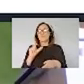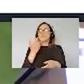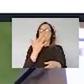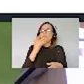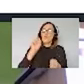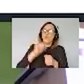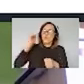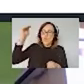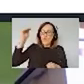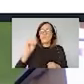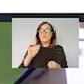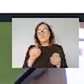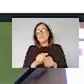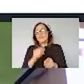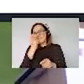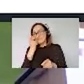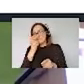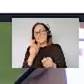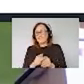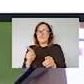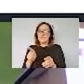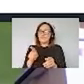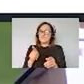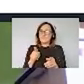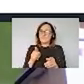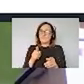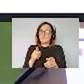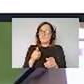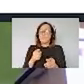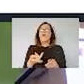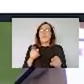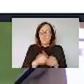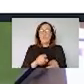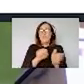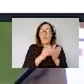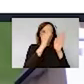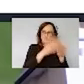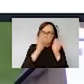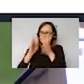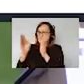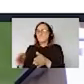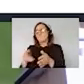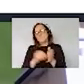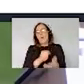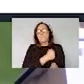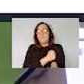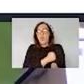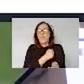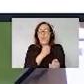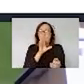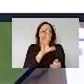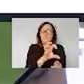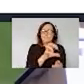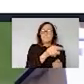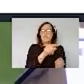dorosłych i jakby też kierować swoje zajęcia do dorosłych. Są też bibliotekarze i bibliotekarki, którzy chcą kierować do młodzieży, do dzieci, również